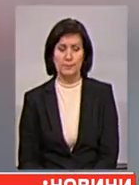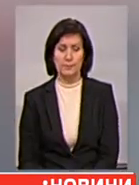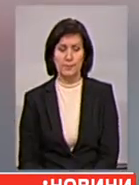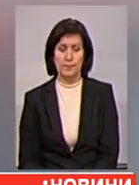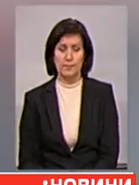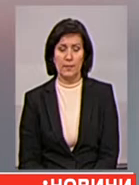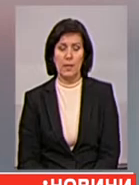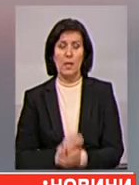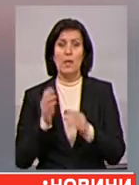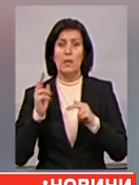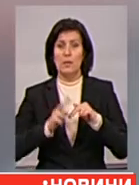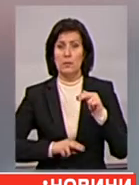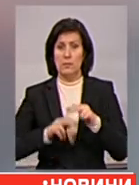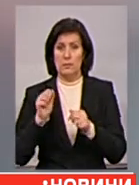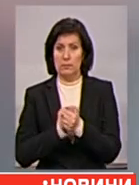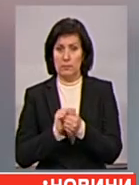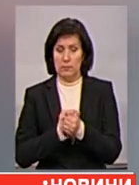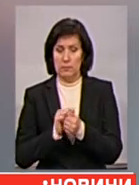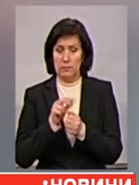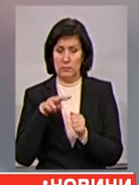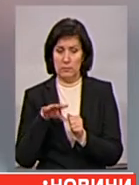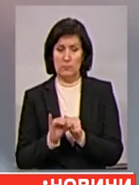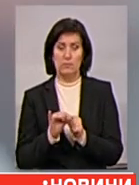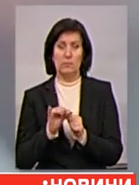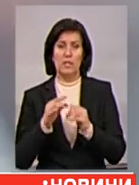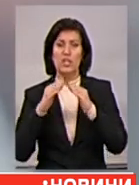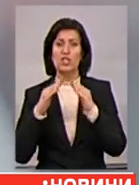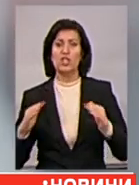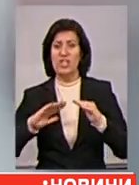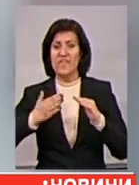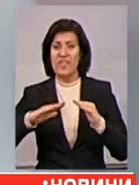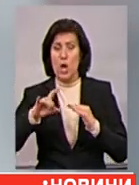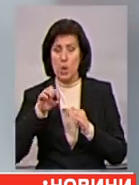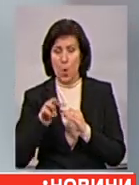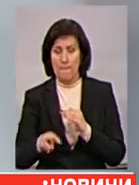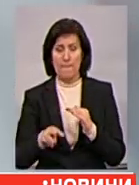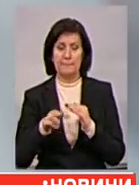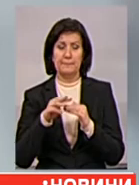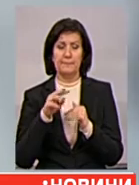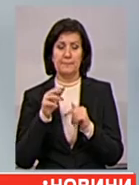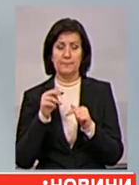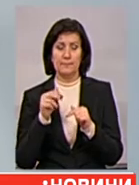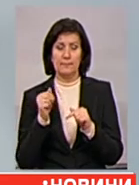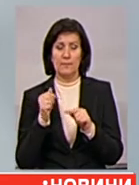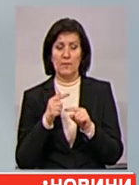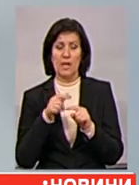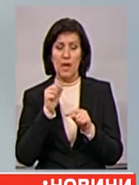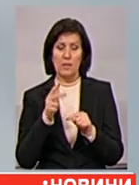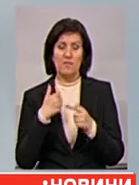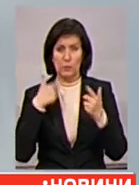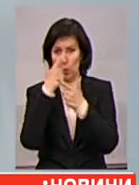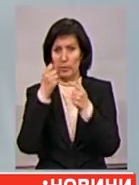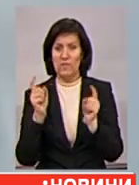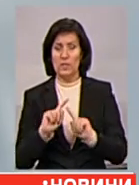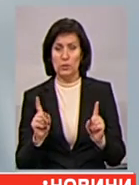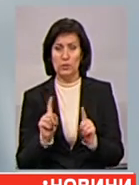400. Будівельні матеріали від цвяху, закінчуючи шифером, да, всякими там гіпсокартонами, всім це потрібно. Але ж ми вже об'явили,